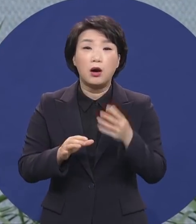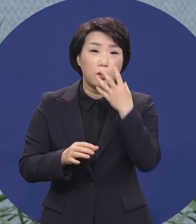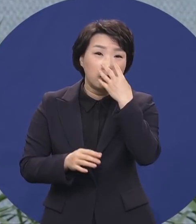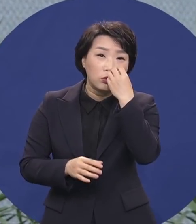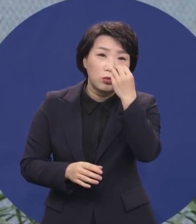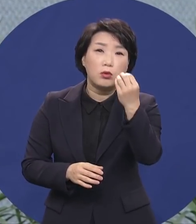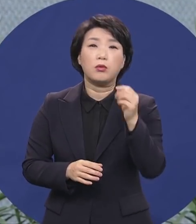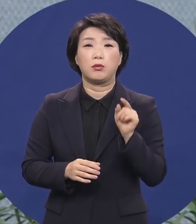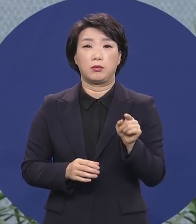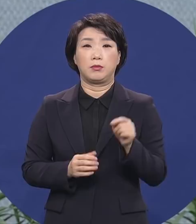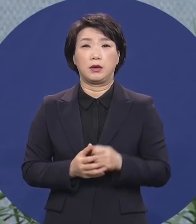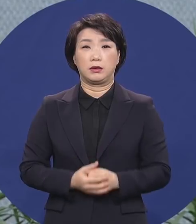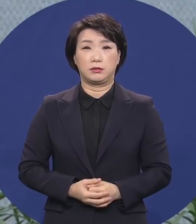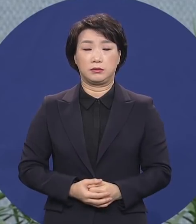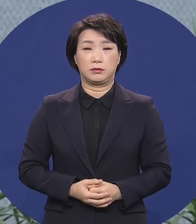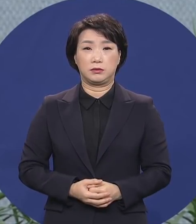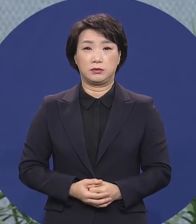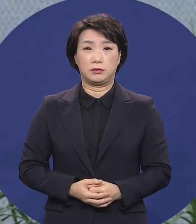교만하기 이를 데 없는,